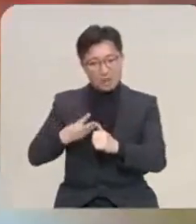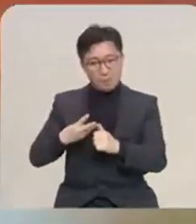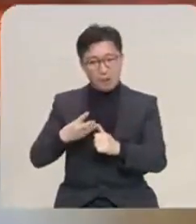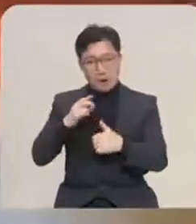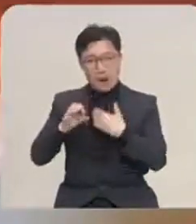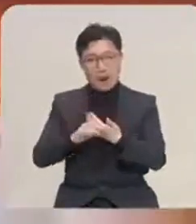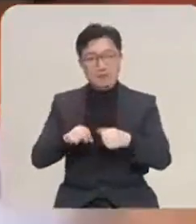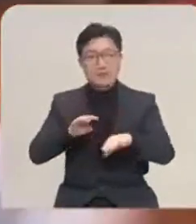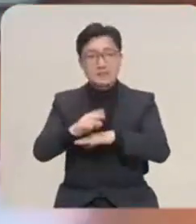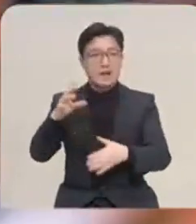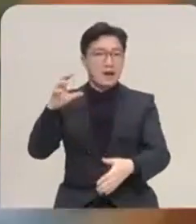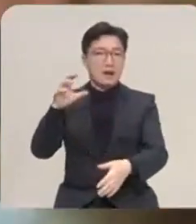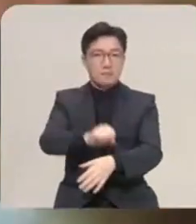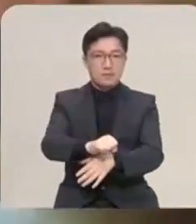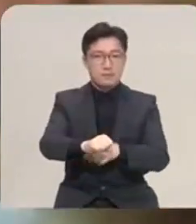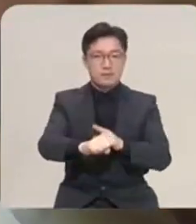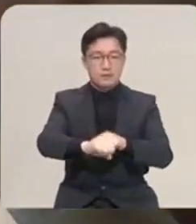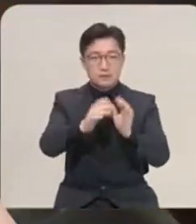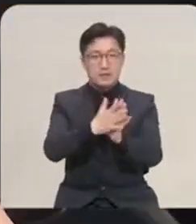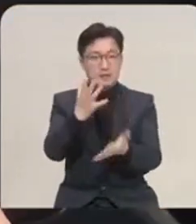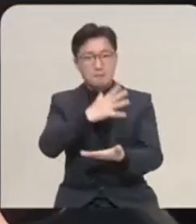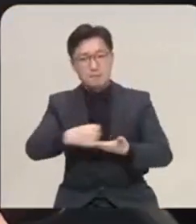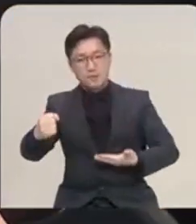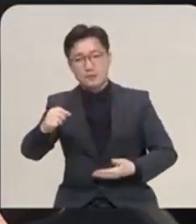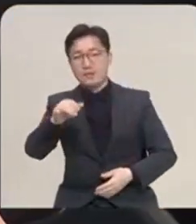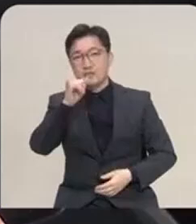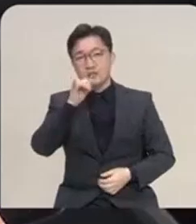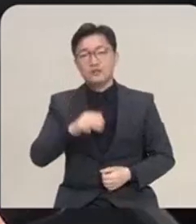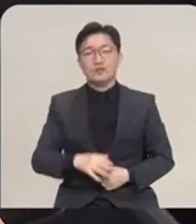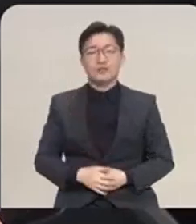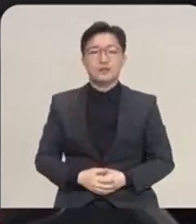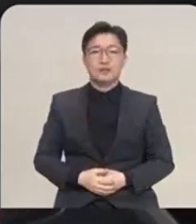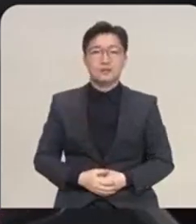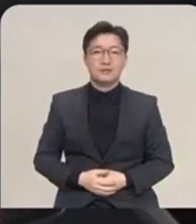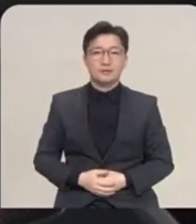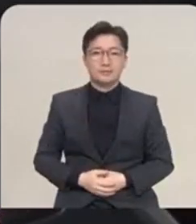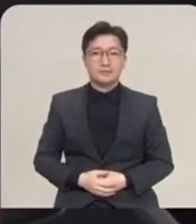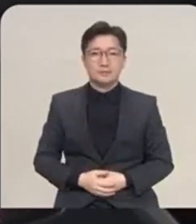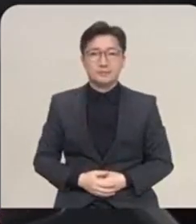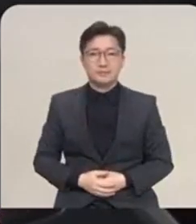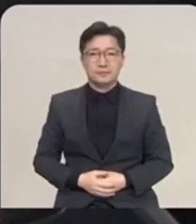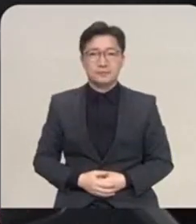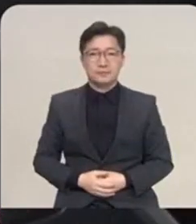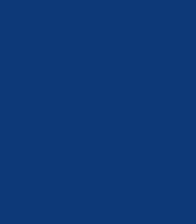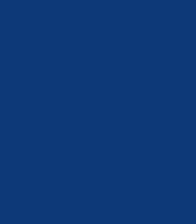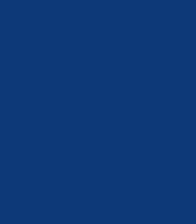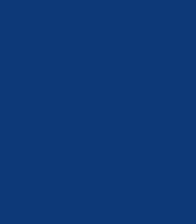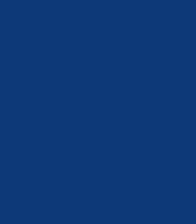차량을 압수하거나 몰수하고 있습니다 KBS 뉴스 우정현 있니다